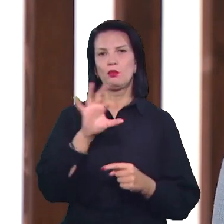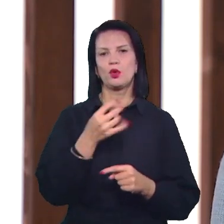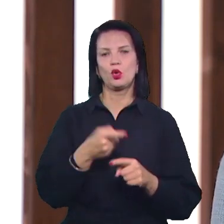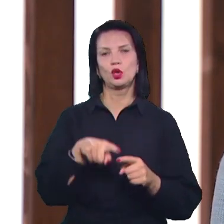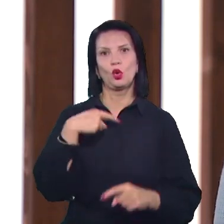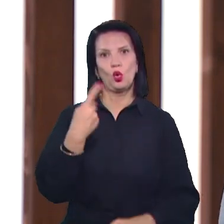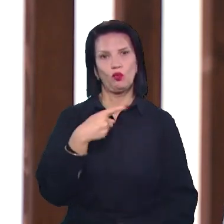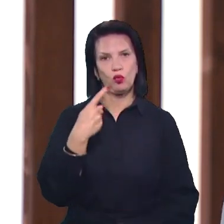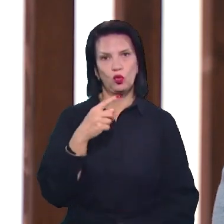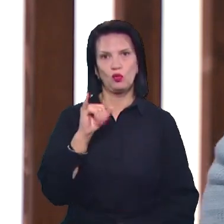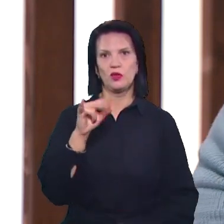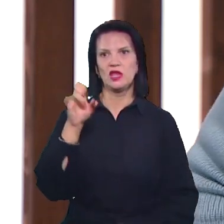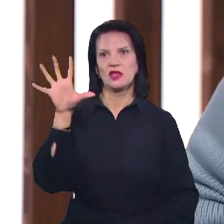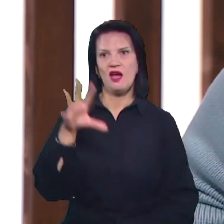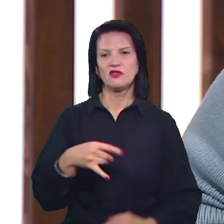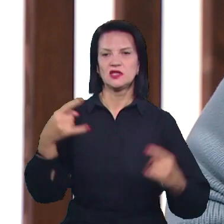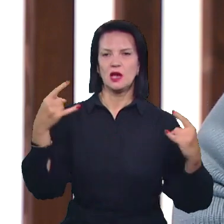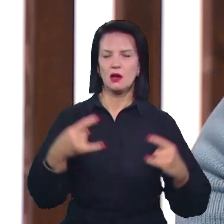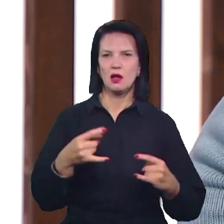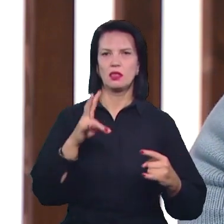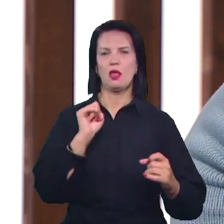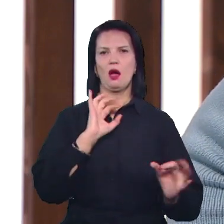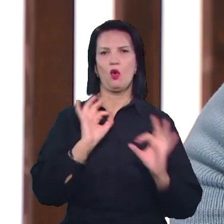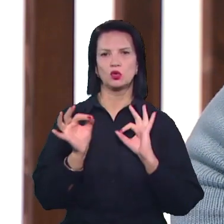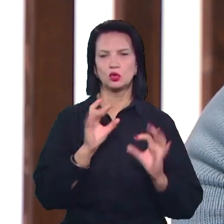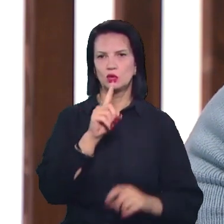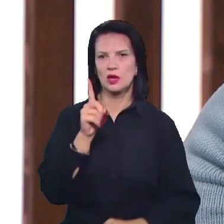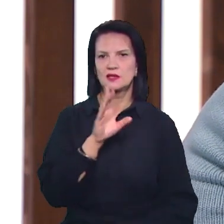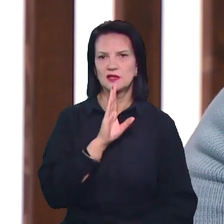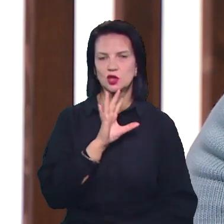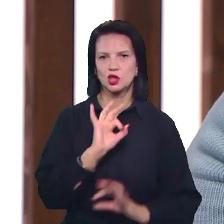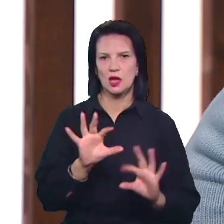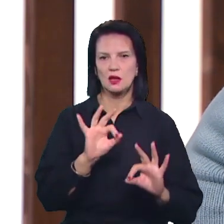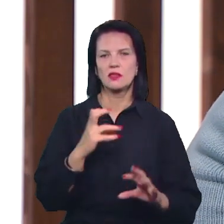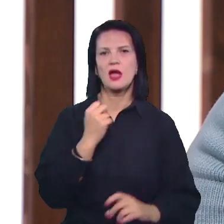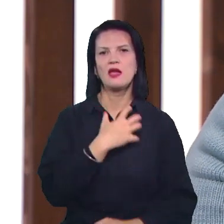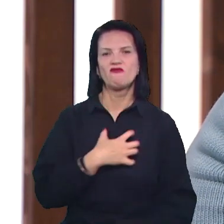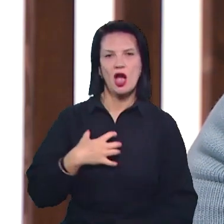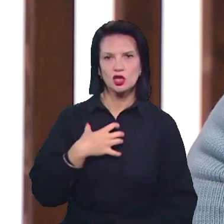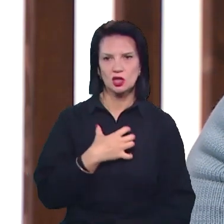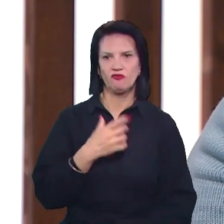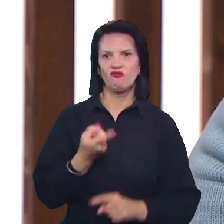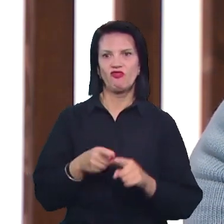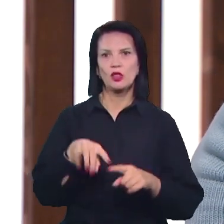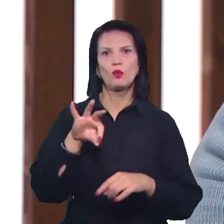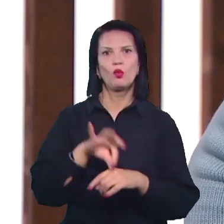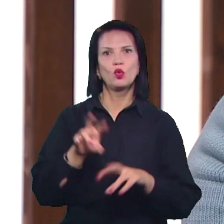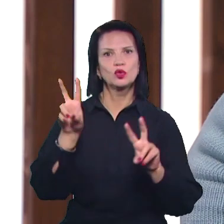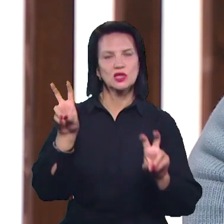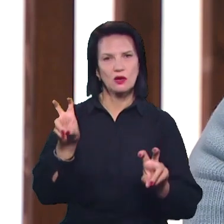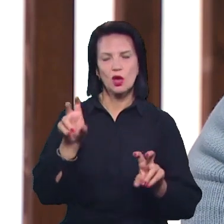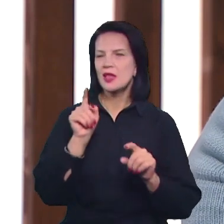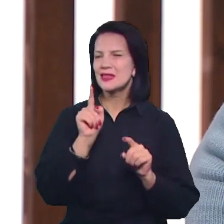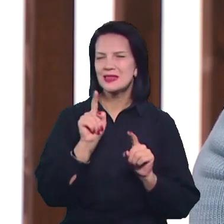і на всіх ефірах, і на консультаціях з жінками, що найважливіше у цьому захворюванні, навіть не захворювання,